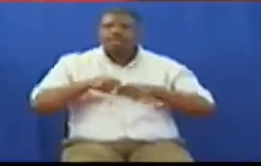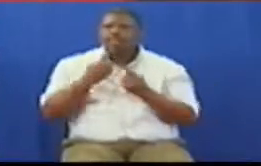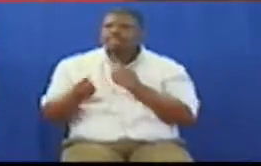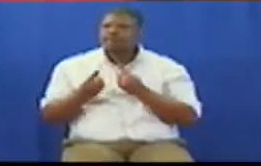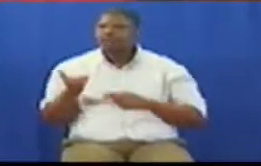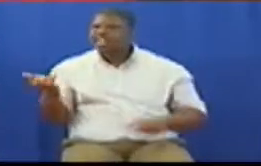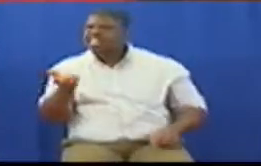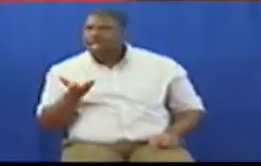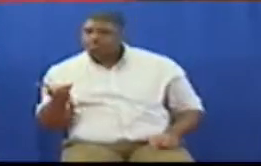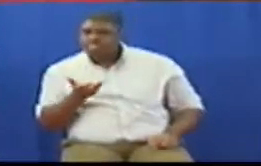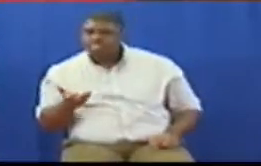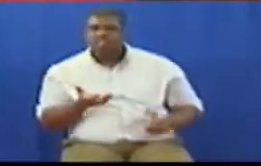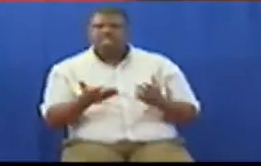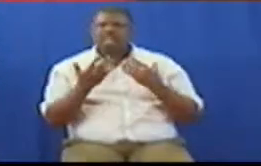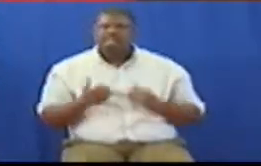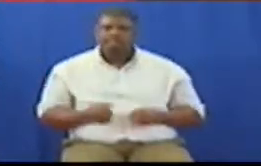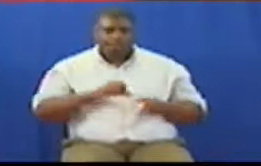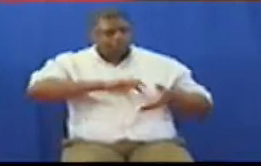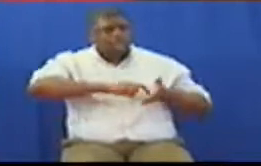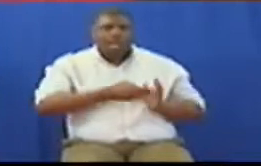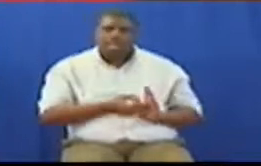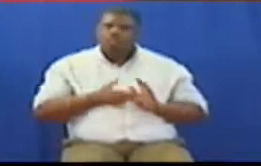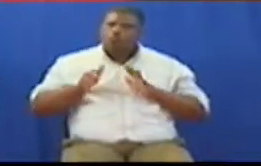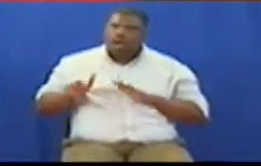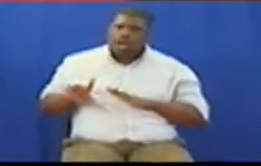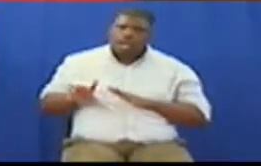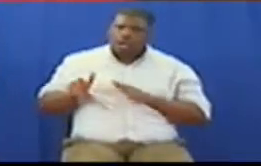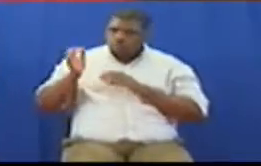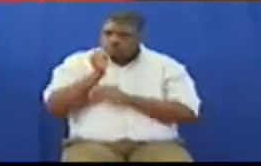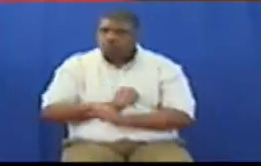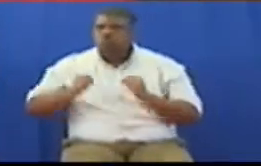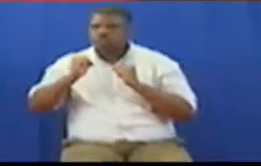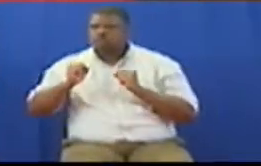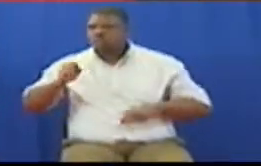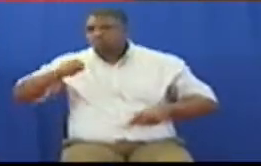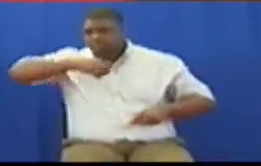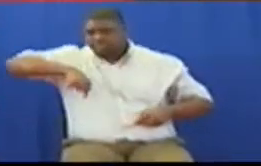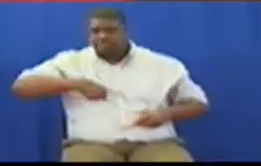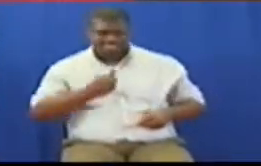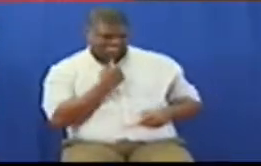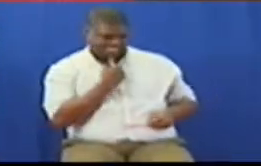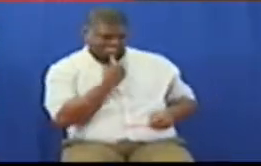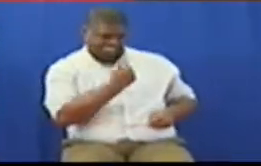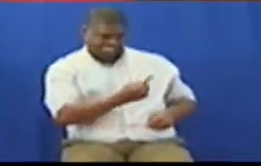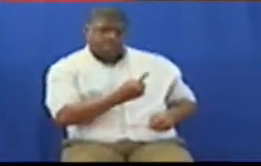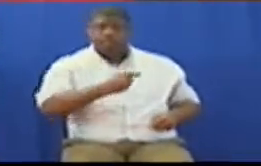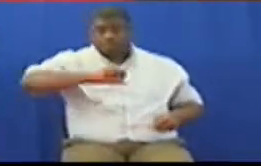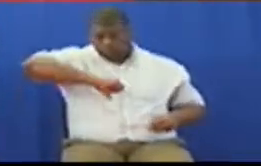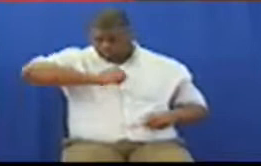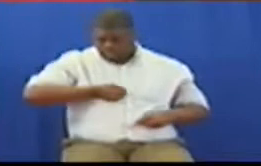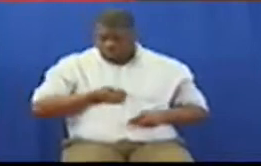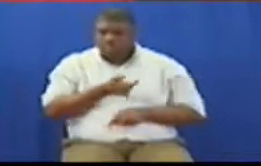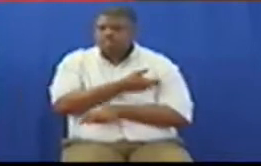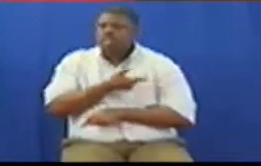jamii inahitaji survival strategies. Na survival strategy ni kusema sisi wenyewe tiba zetu mbadala ziko